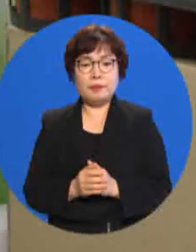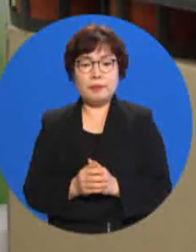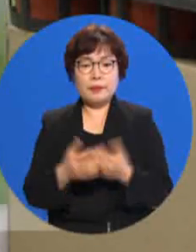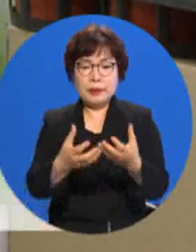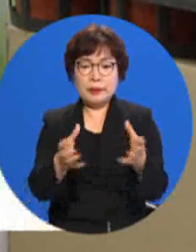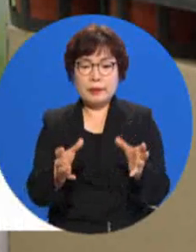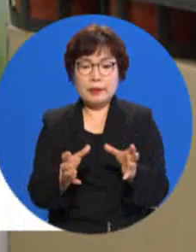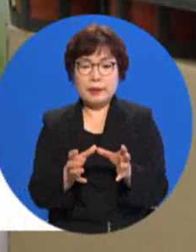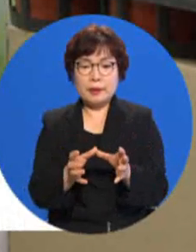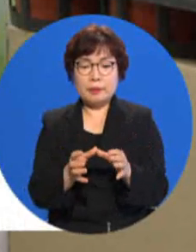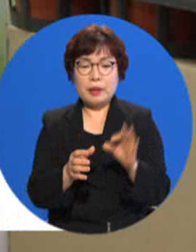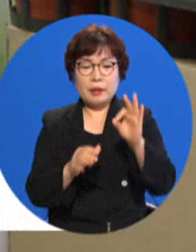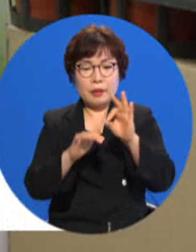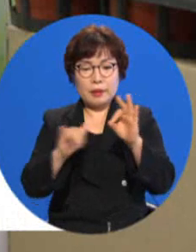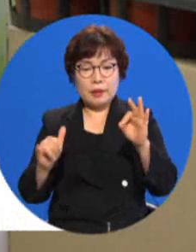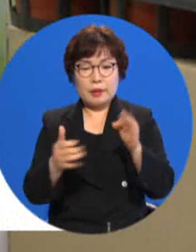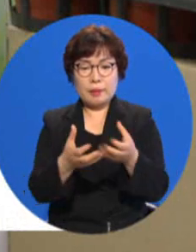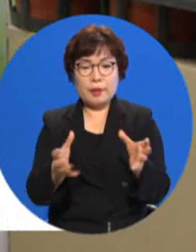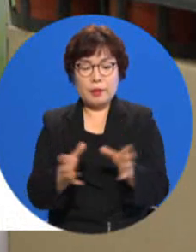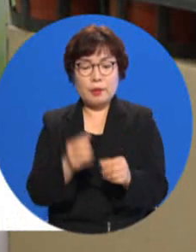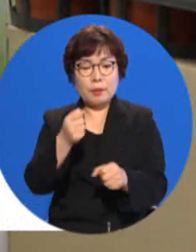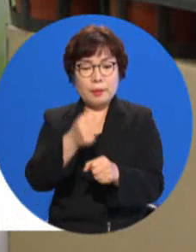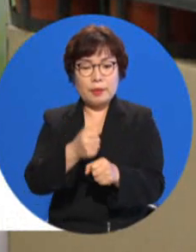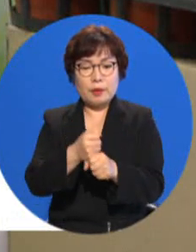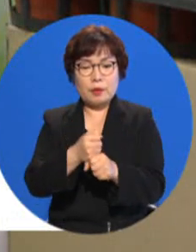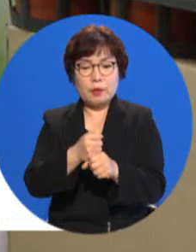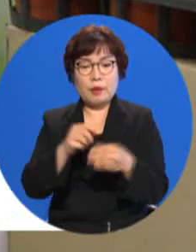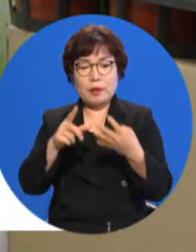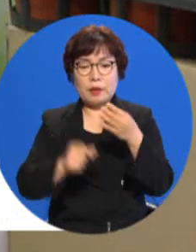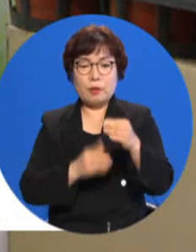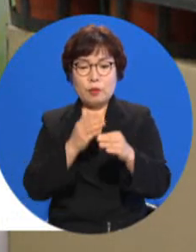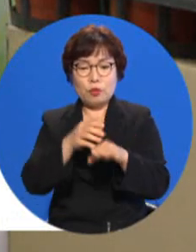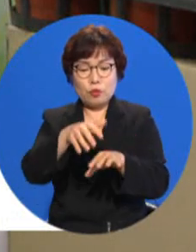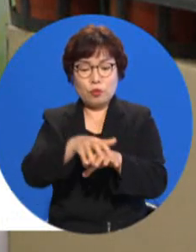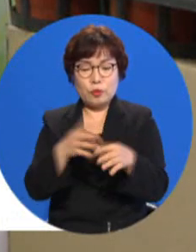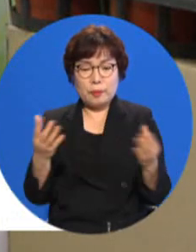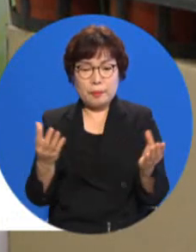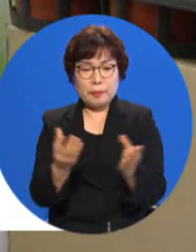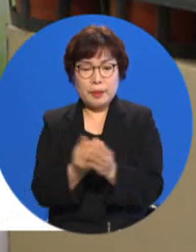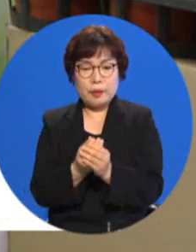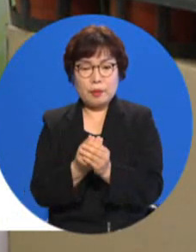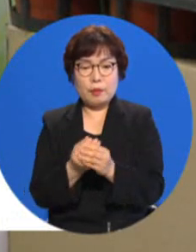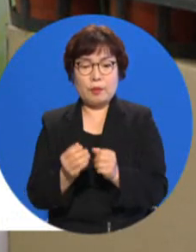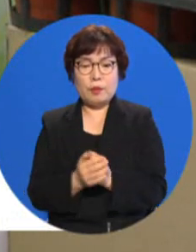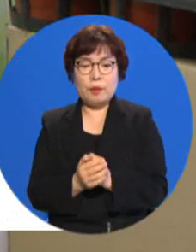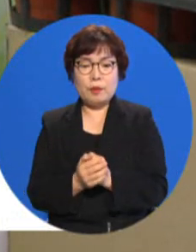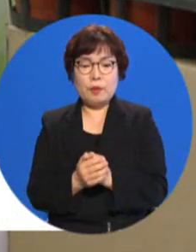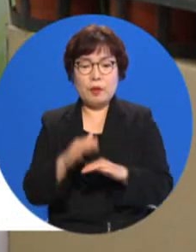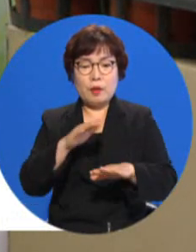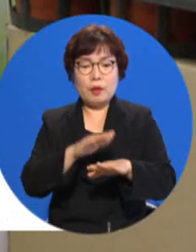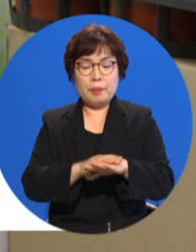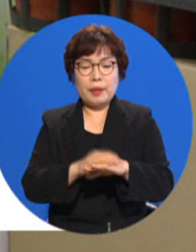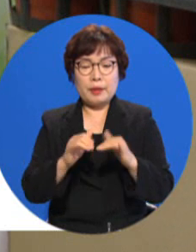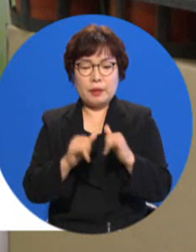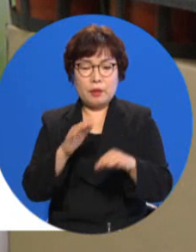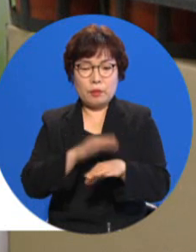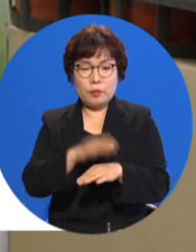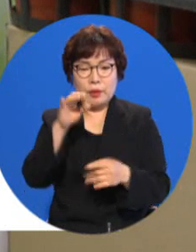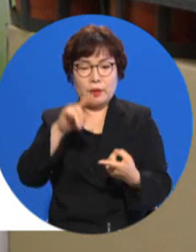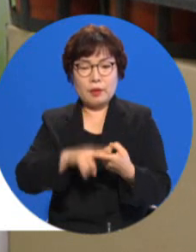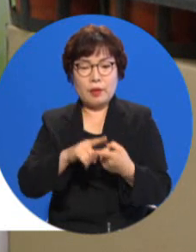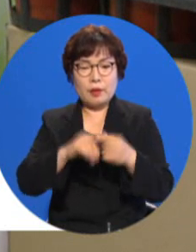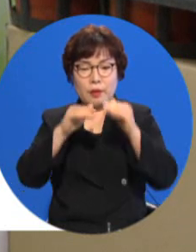TF팀을 한 10명, 10명 내외로 구성해서 이달 중에 구성 완료하고